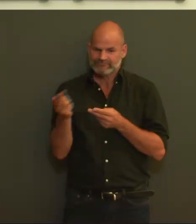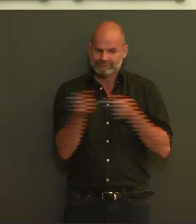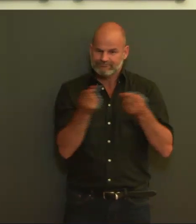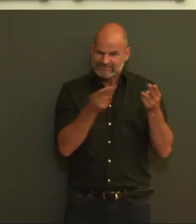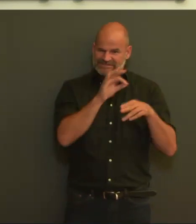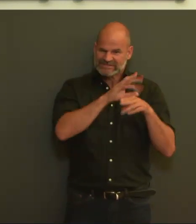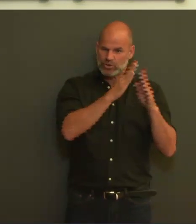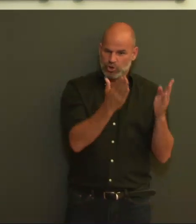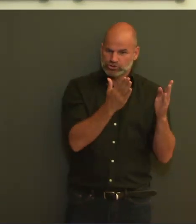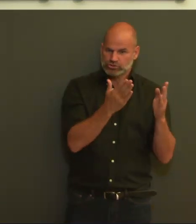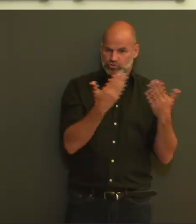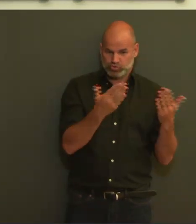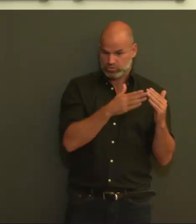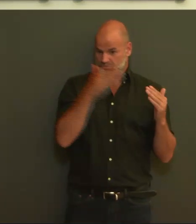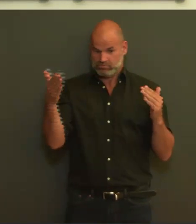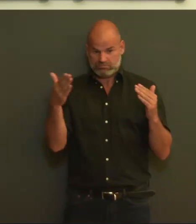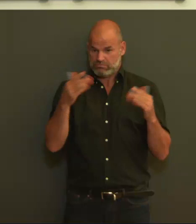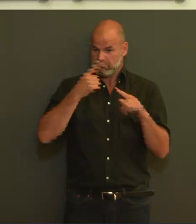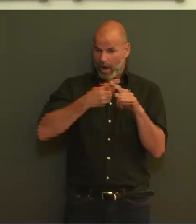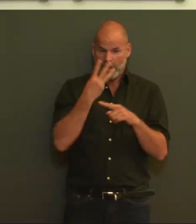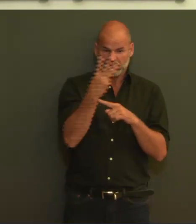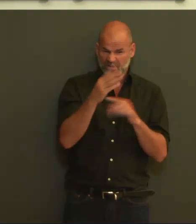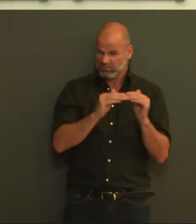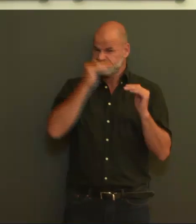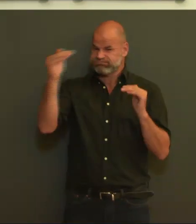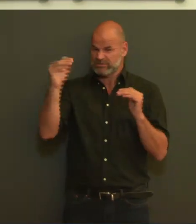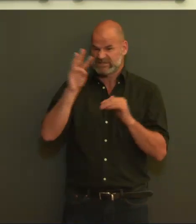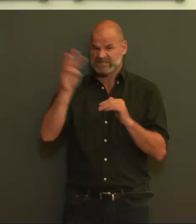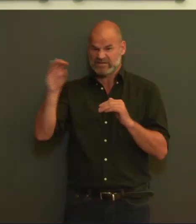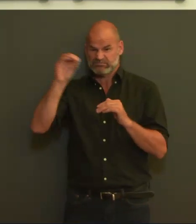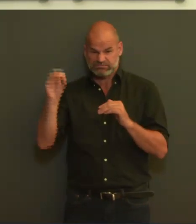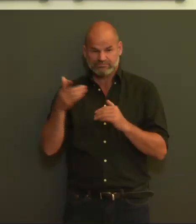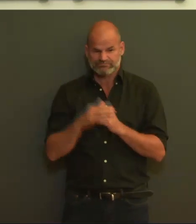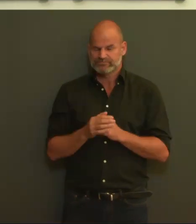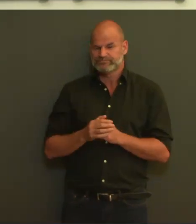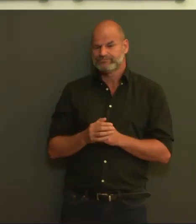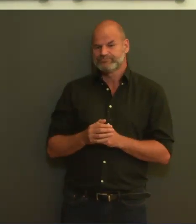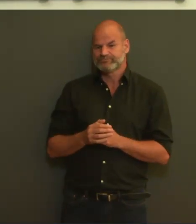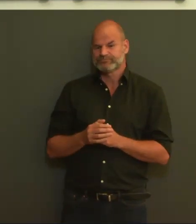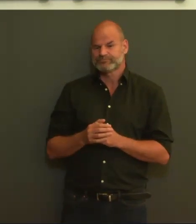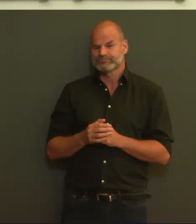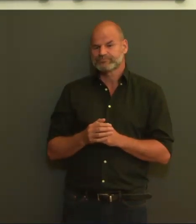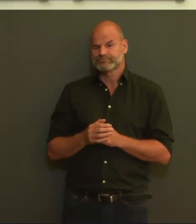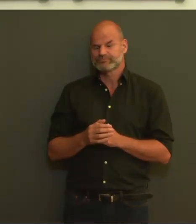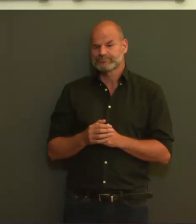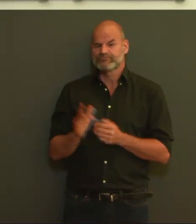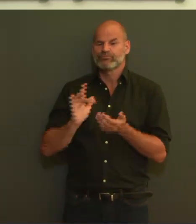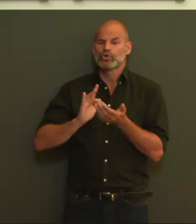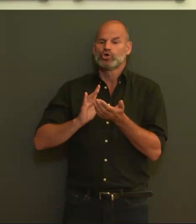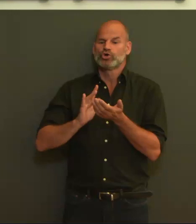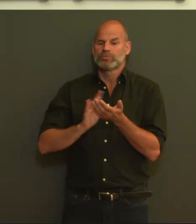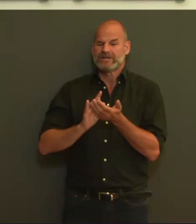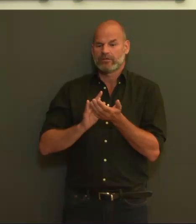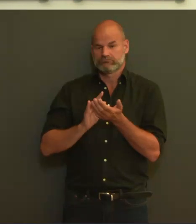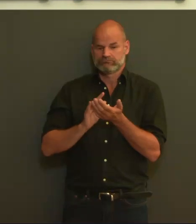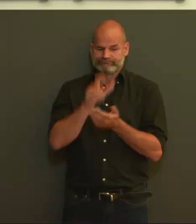Wat het aantal overlijdens betreft, zien we een forse toename in de voorbije dagen.